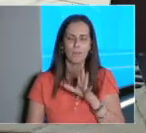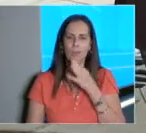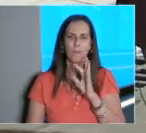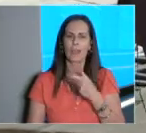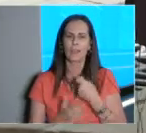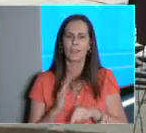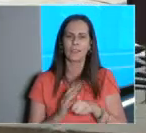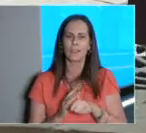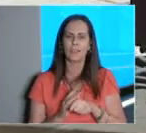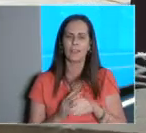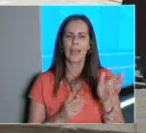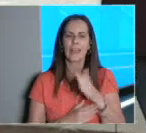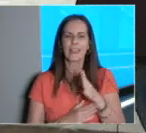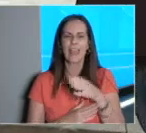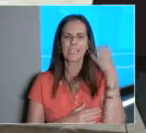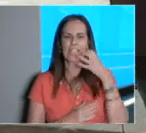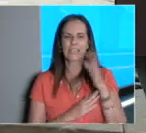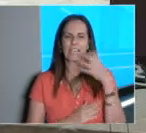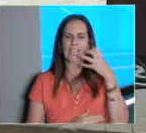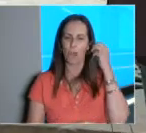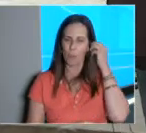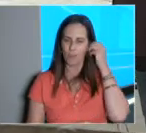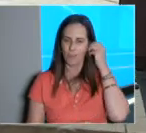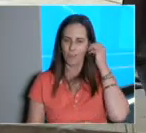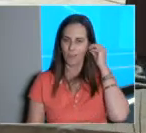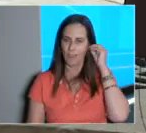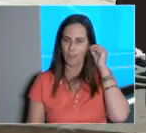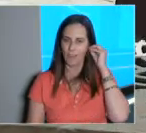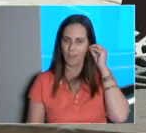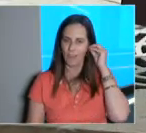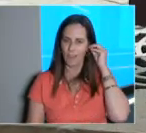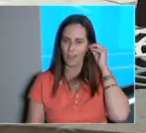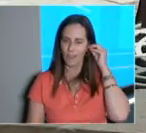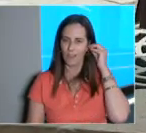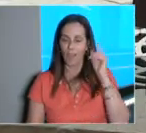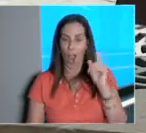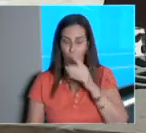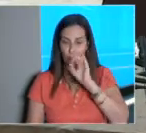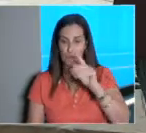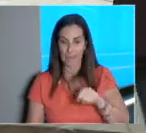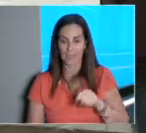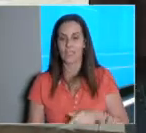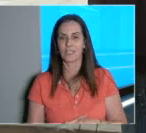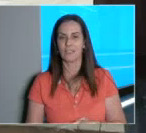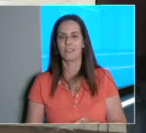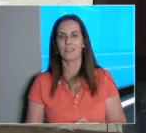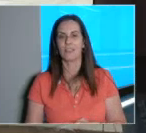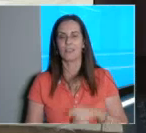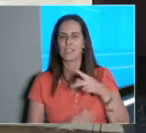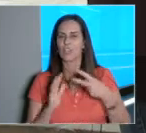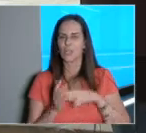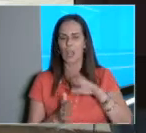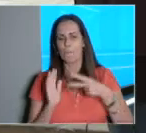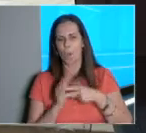מאוד. מה קנית? סלמון. אה, אני חולה על סלמון. מתאים לך? אוי. כל זה עובר בכנסת? אני מטורף, כן. זה כולם ישראל. זה תוכנית